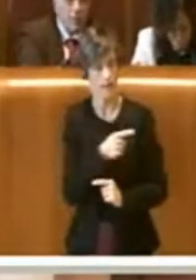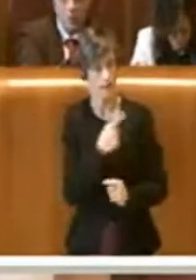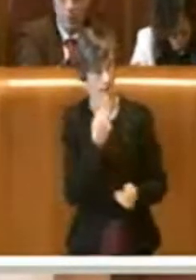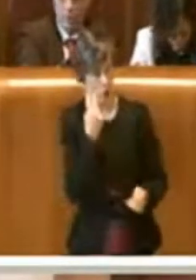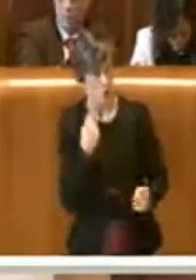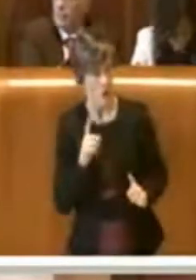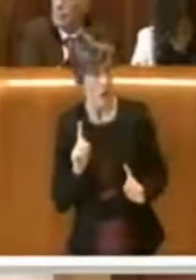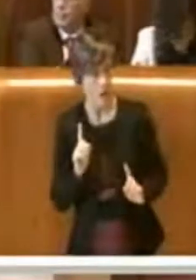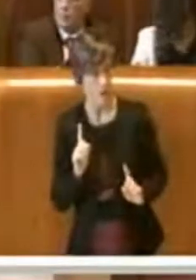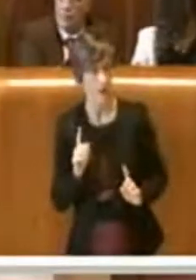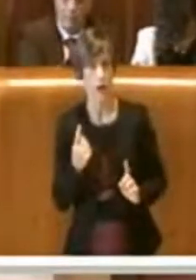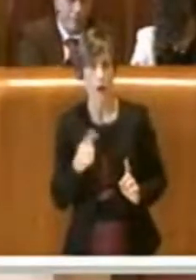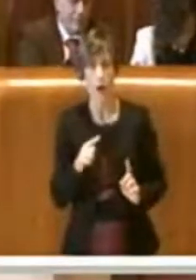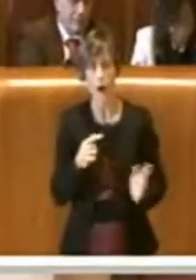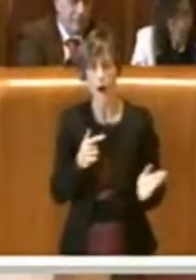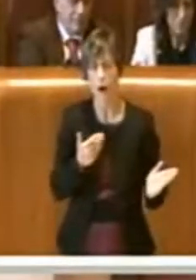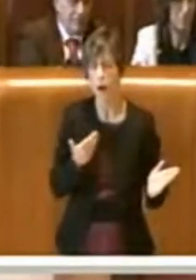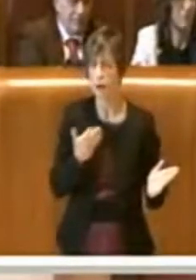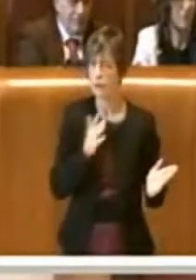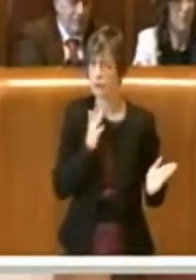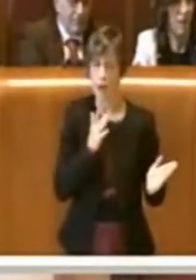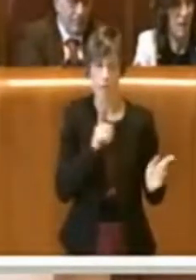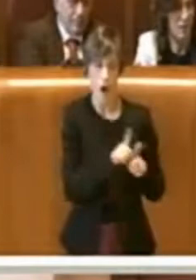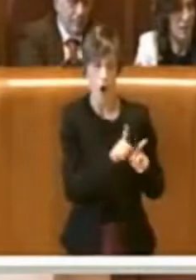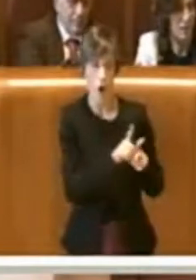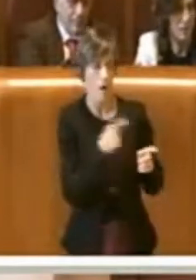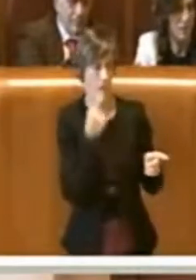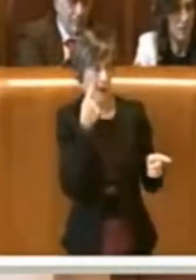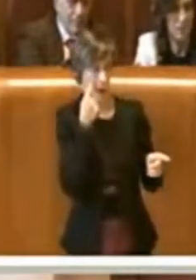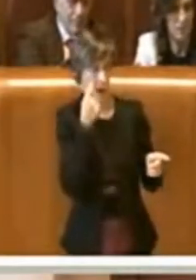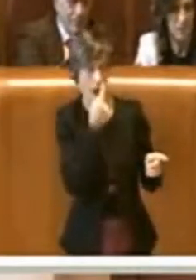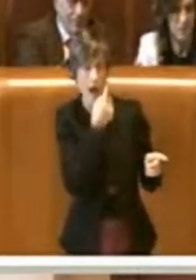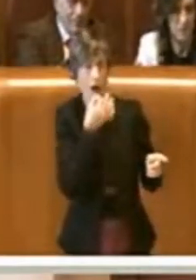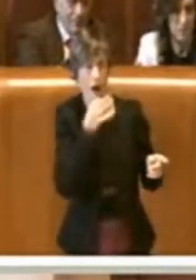non essere miope, non aver